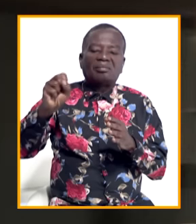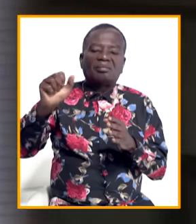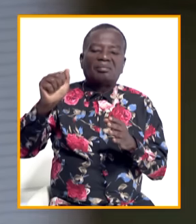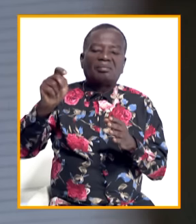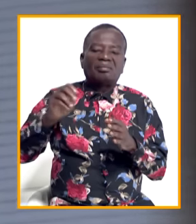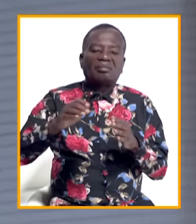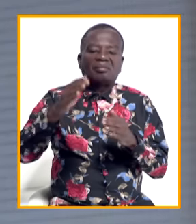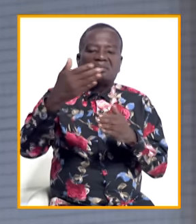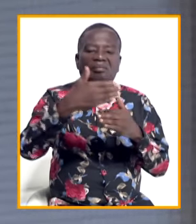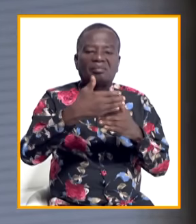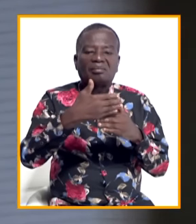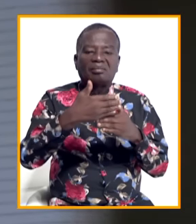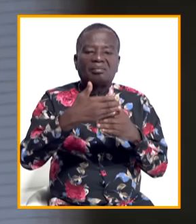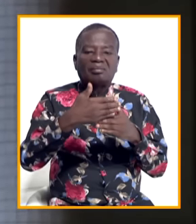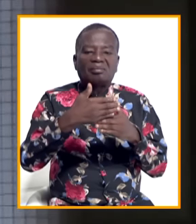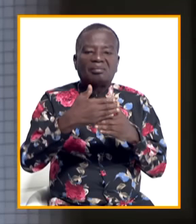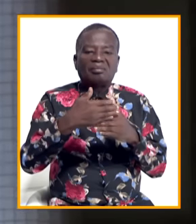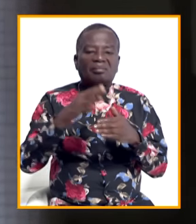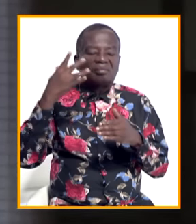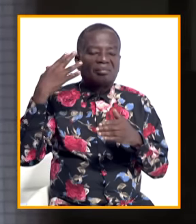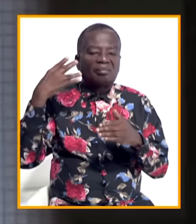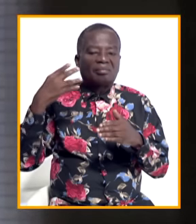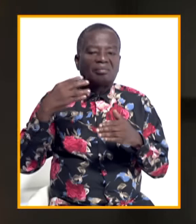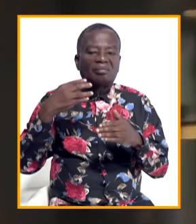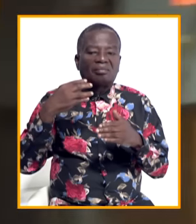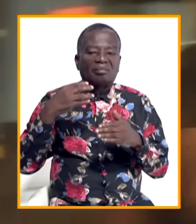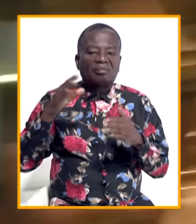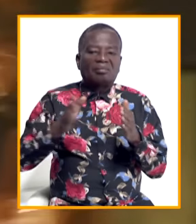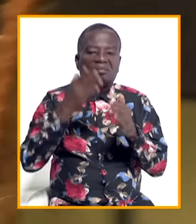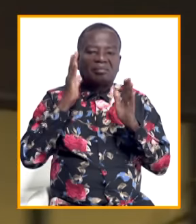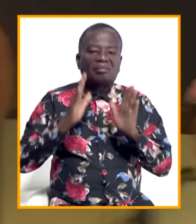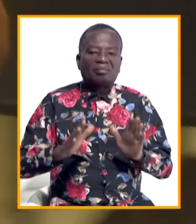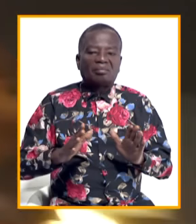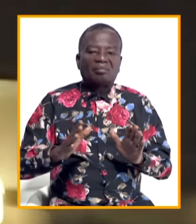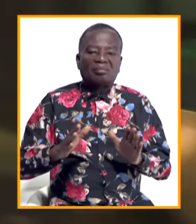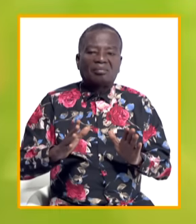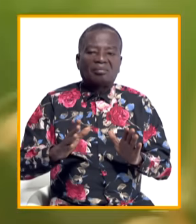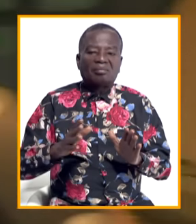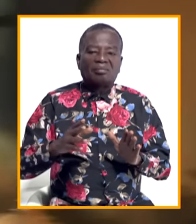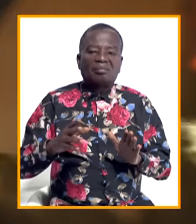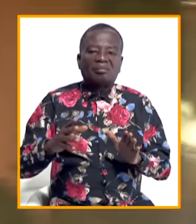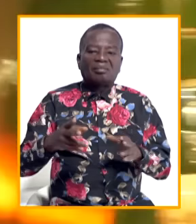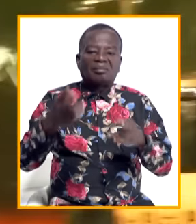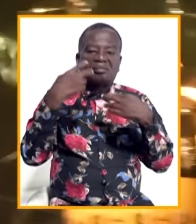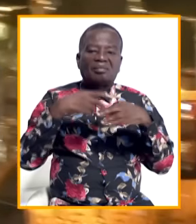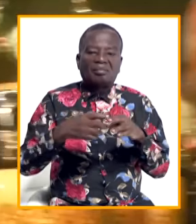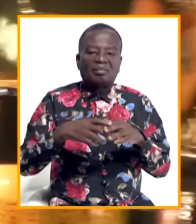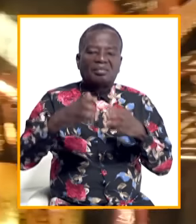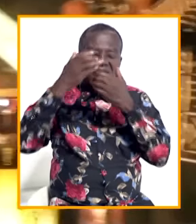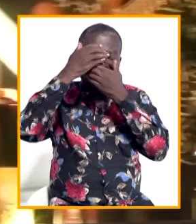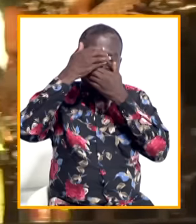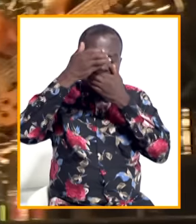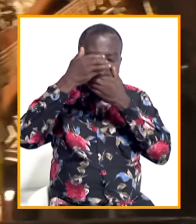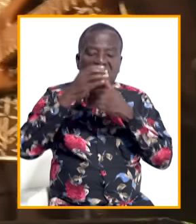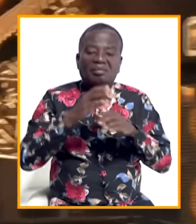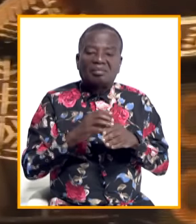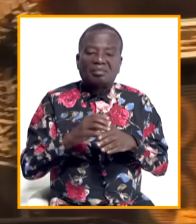De l'esplanade, son et rythme s'entremêlent. L'artiste Ziza Youssouf vient de la Mauritanie.